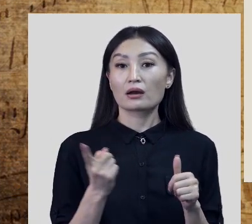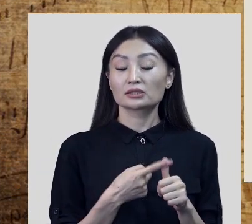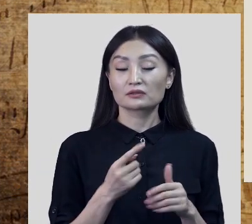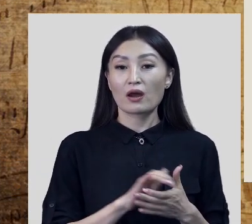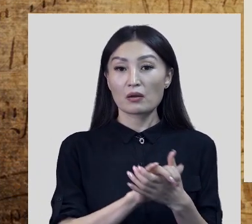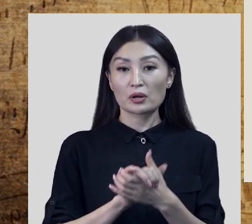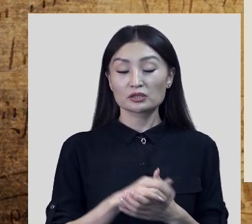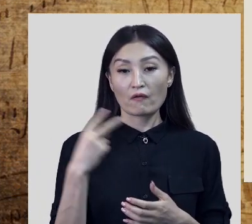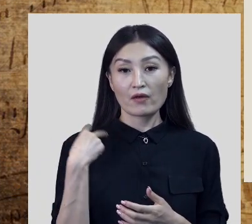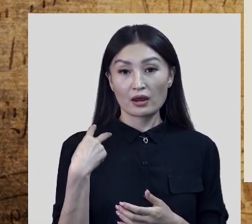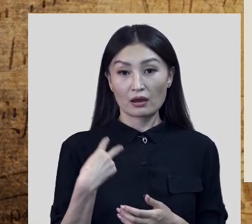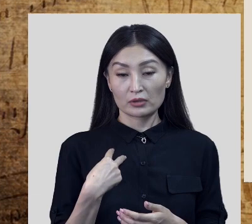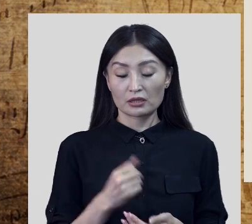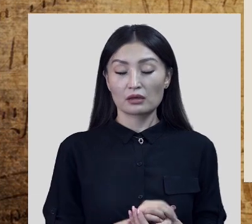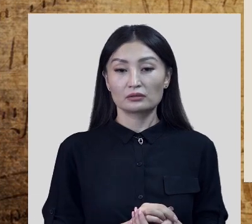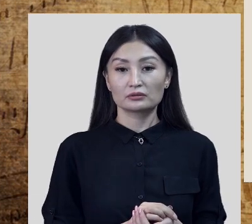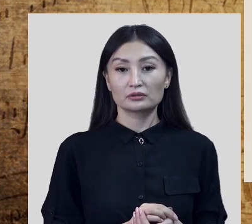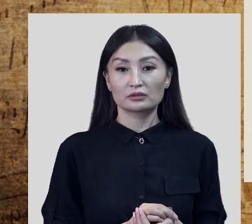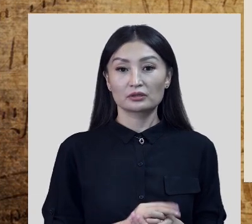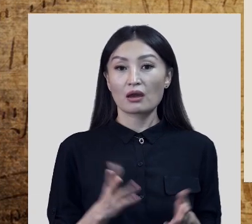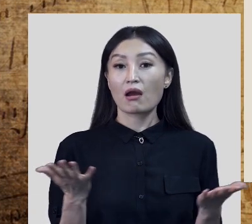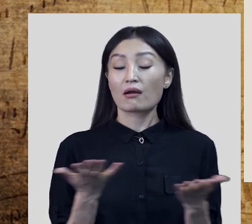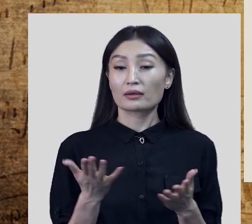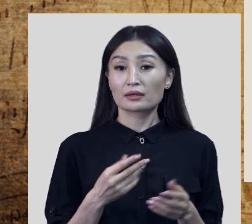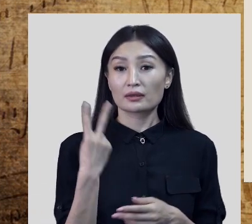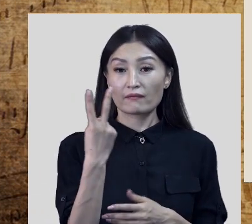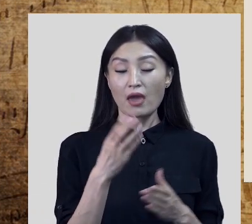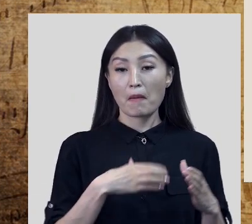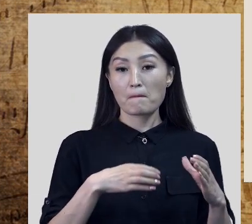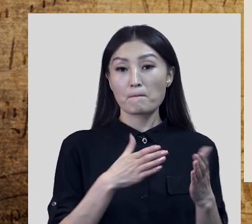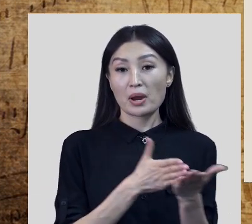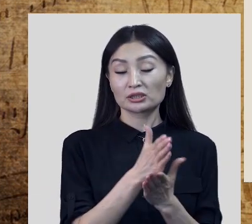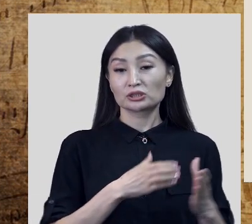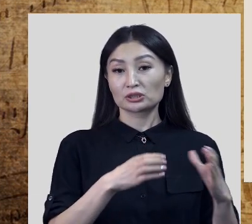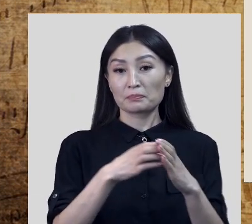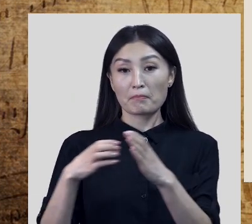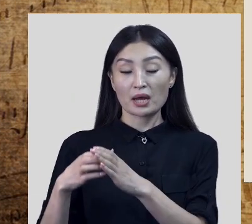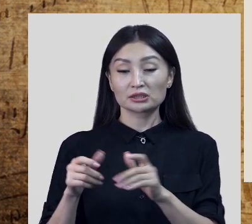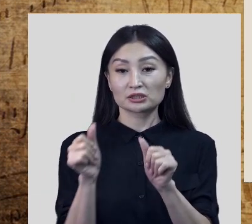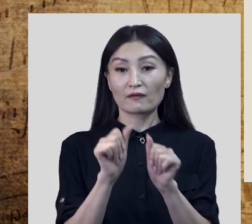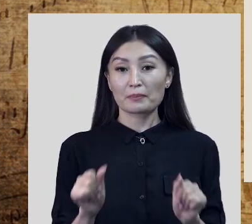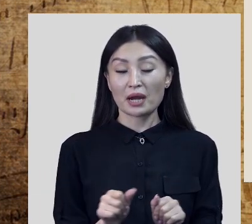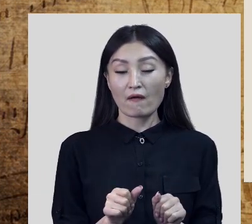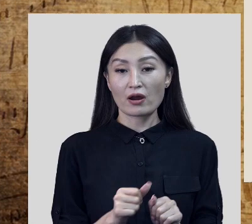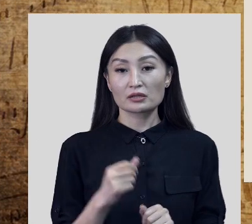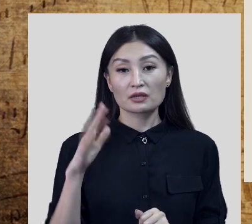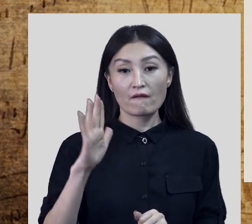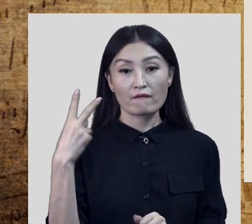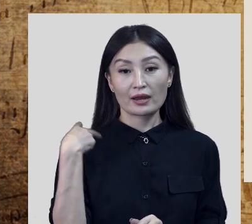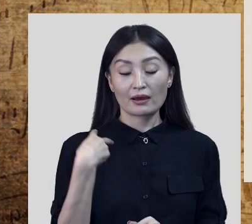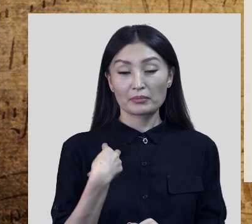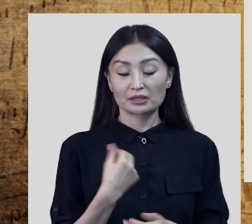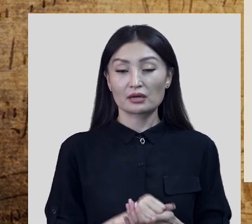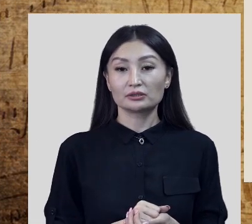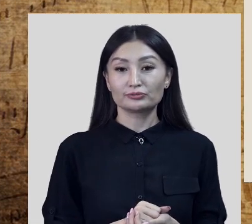профсоюзы великобритания какие две политические партии в этой годы сформировались великобритании